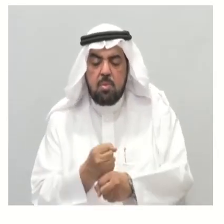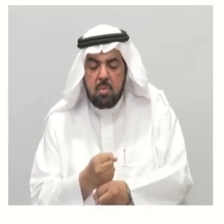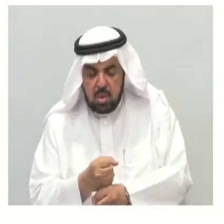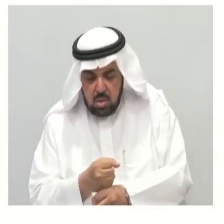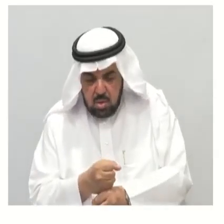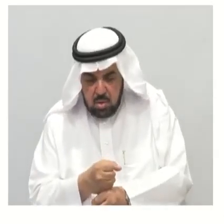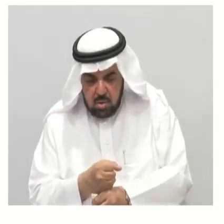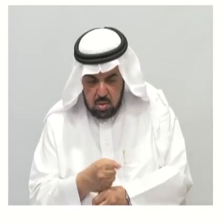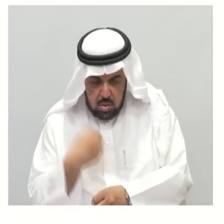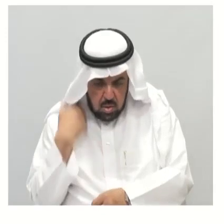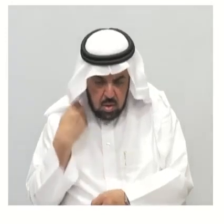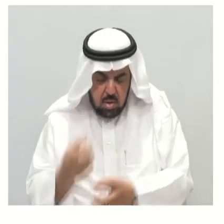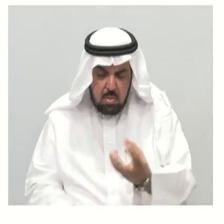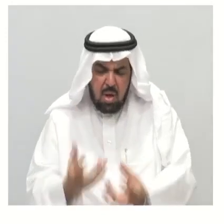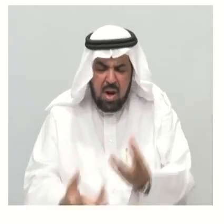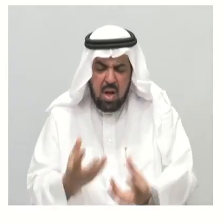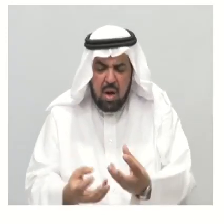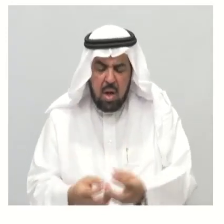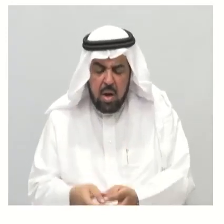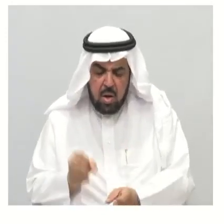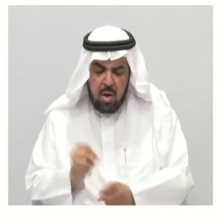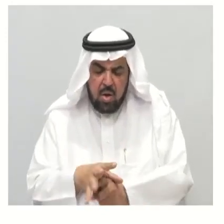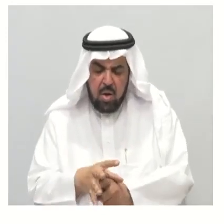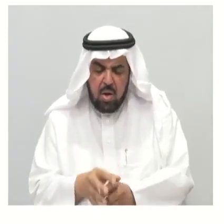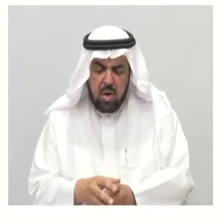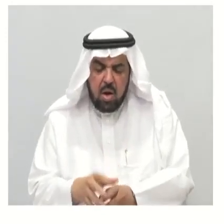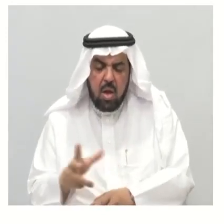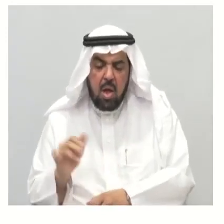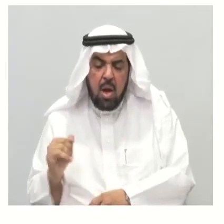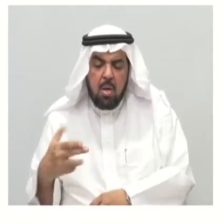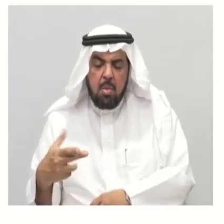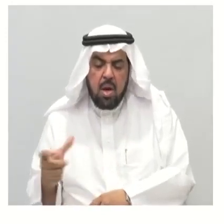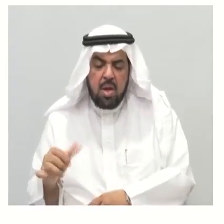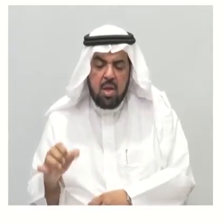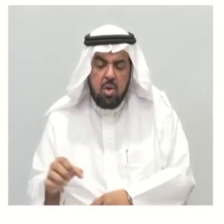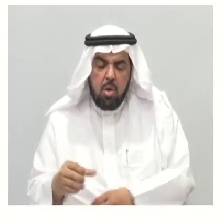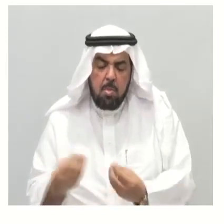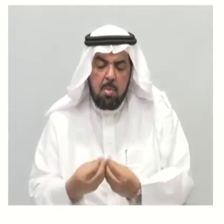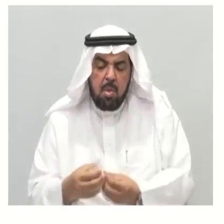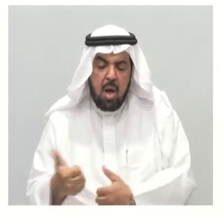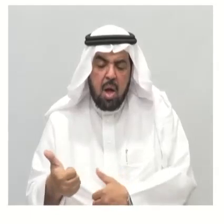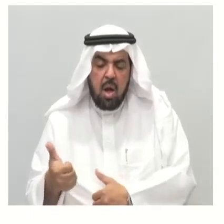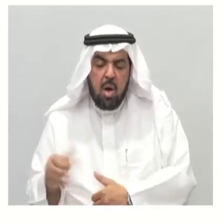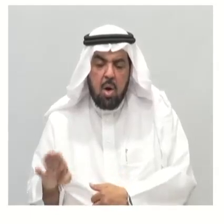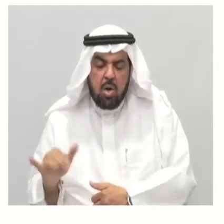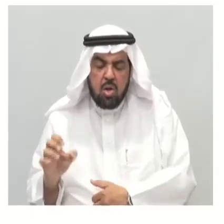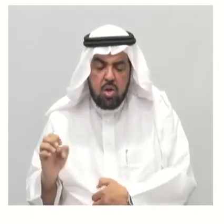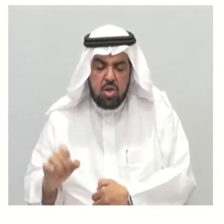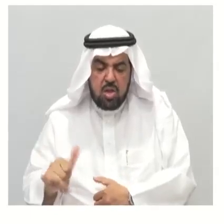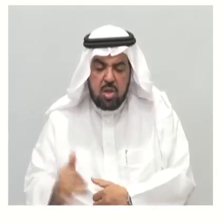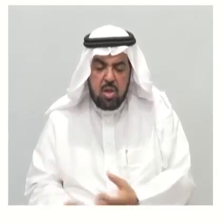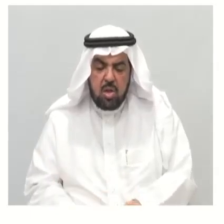بحرق المغنيسيوم. إذا احتراق المغنيسيوم في وجود الأكسجين لإنتاج أكسيد